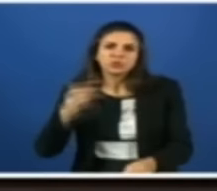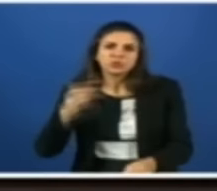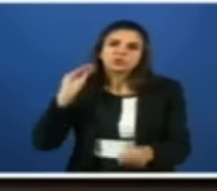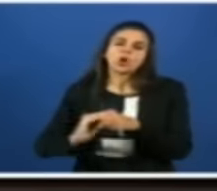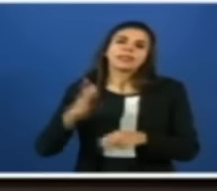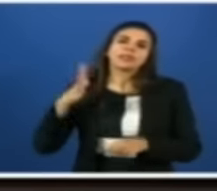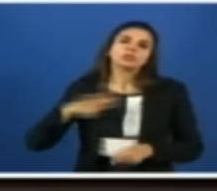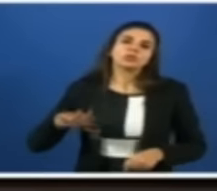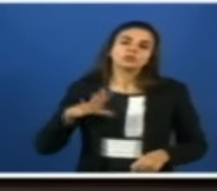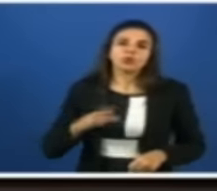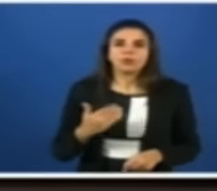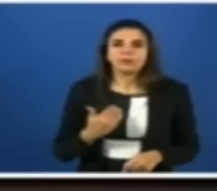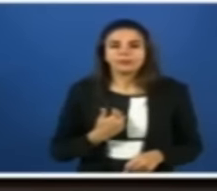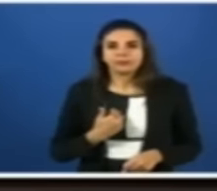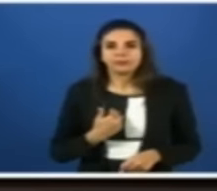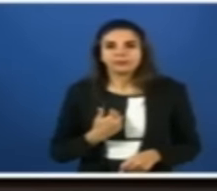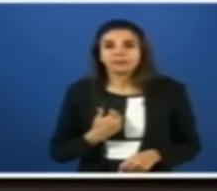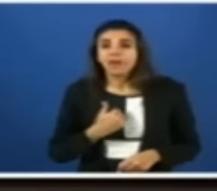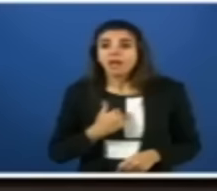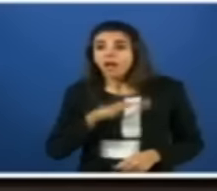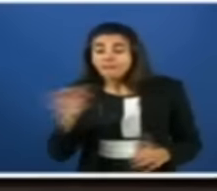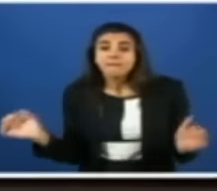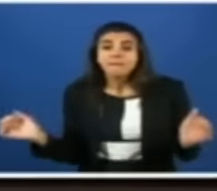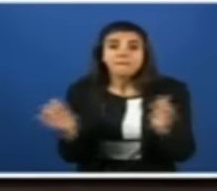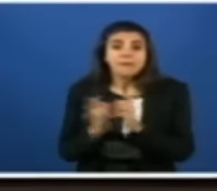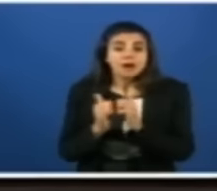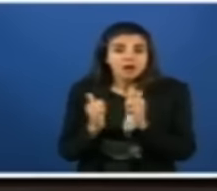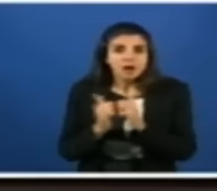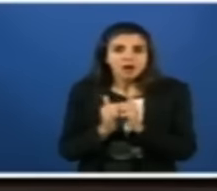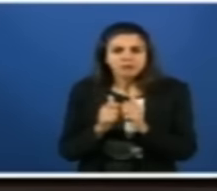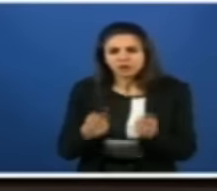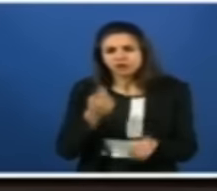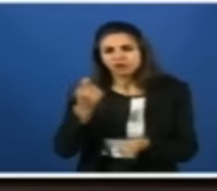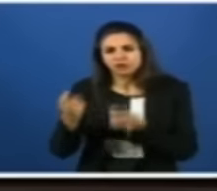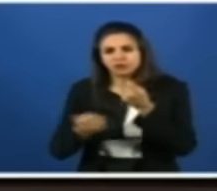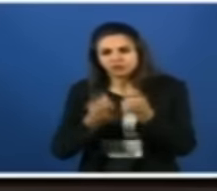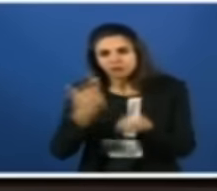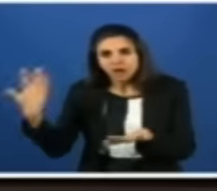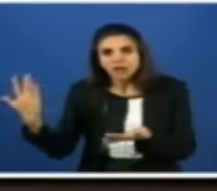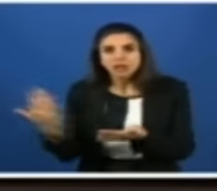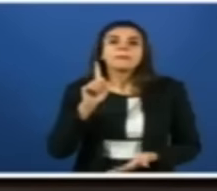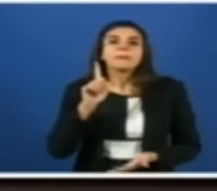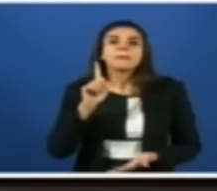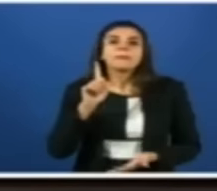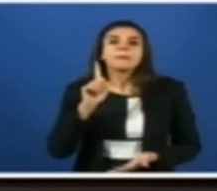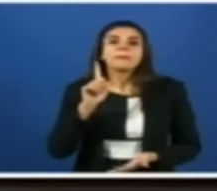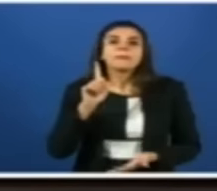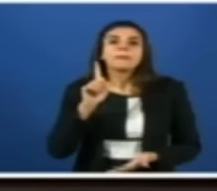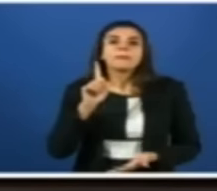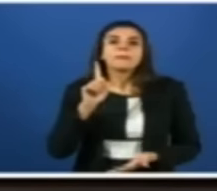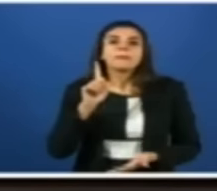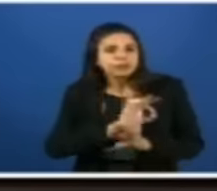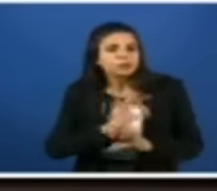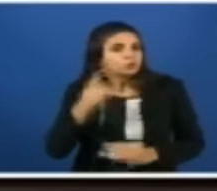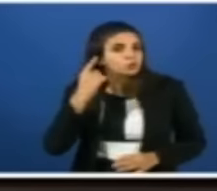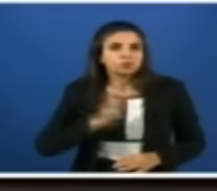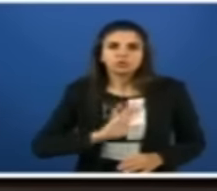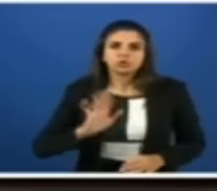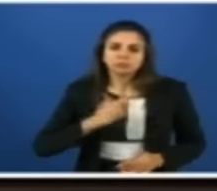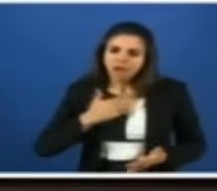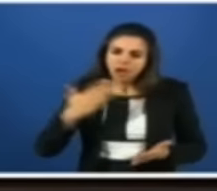bulmasını istiyor. El birliğiyle bu işin üstesinden geleceğiz. Bundan hiç şüpheniz